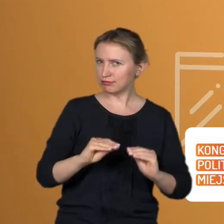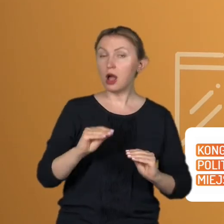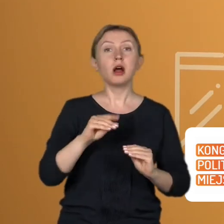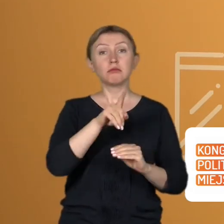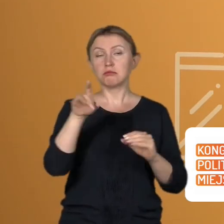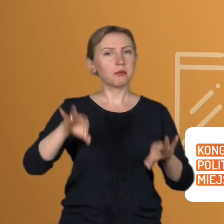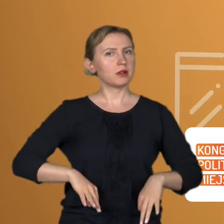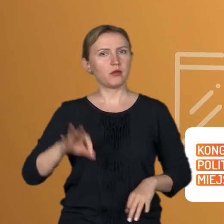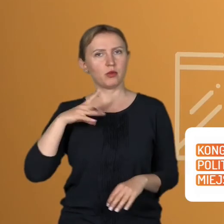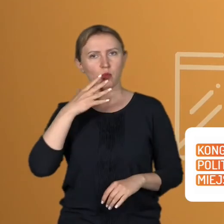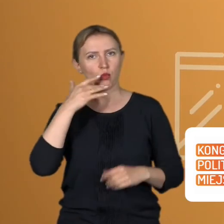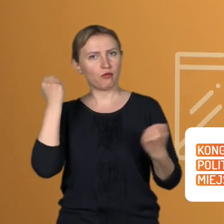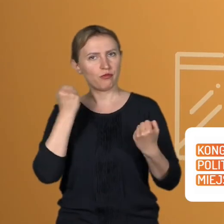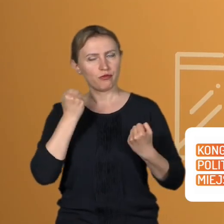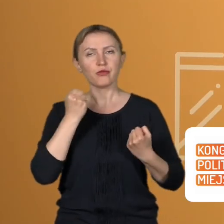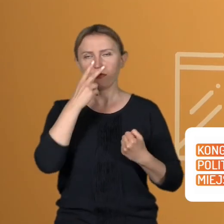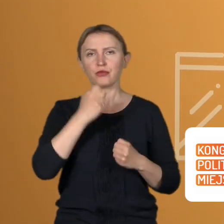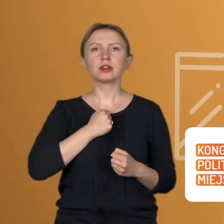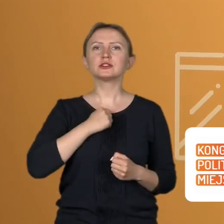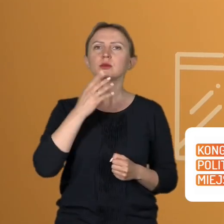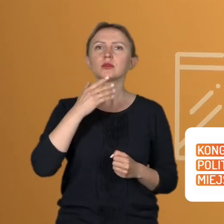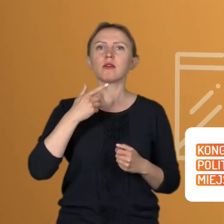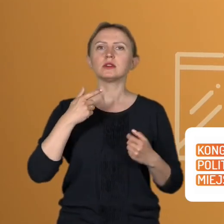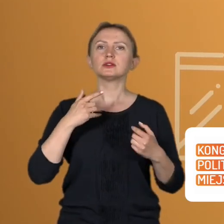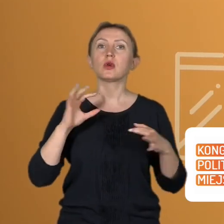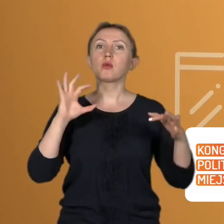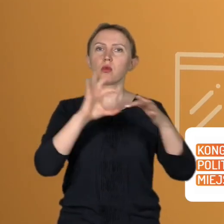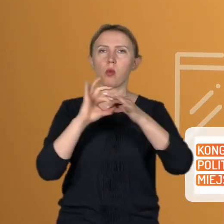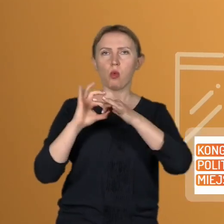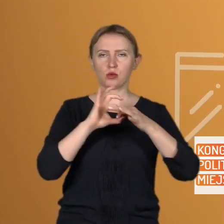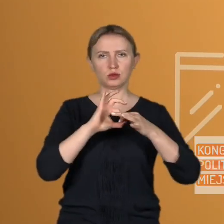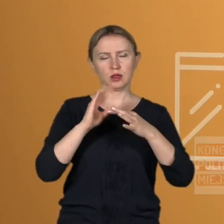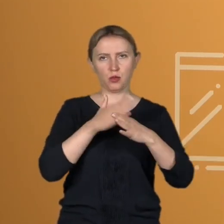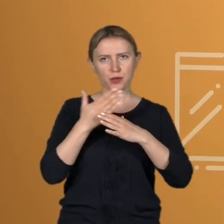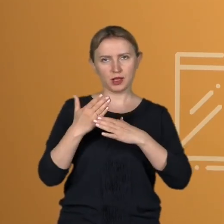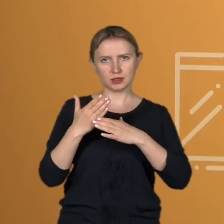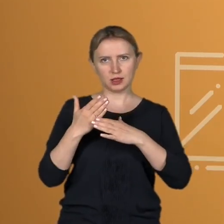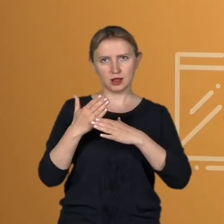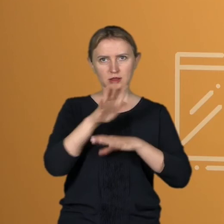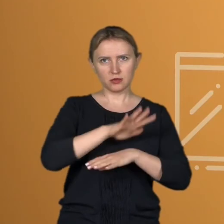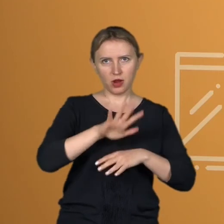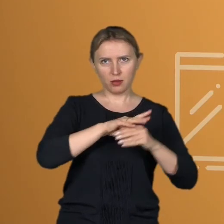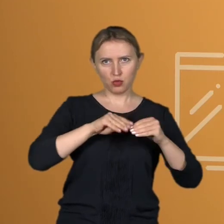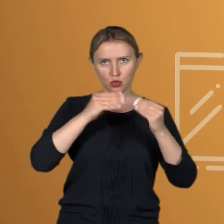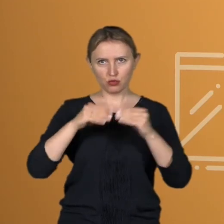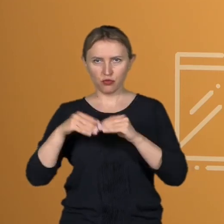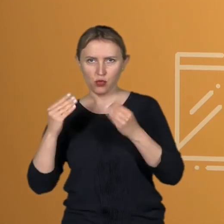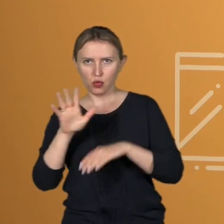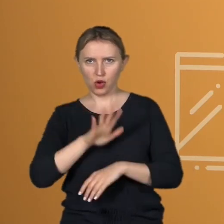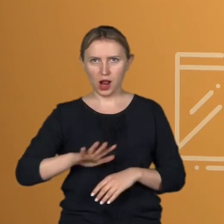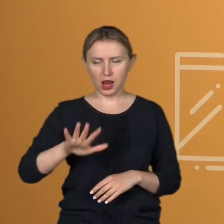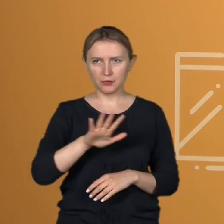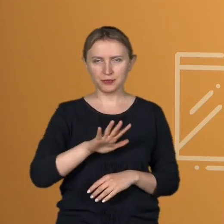bardzo mocno podkreślaliście, bardzo mocno akcentowaliście współzależność pomiędzy różnymi sferami rozwoju